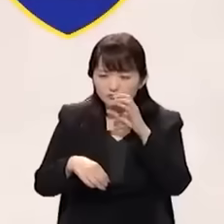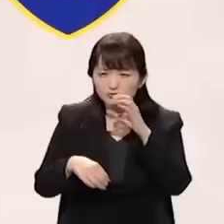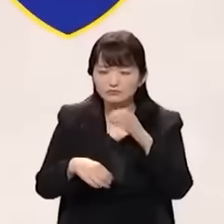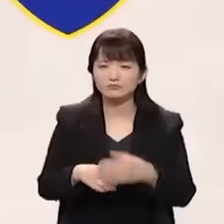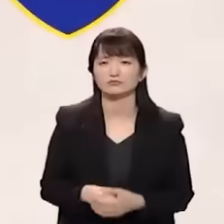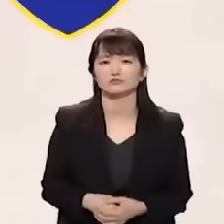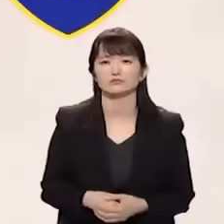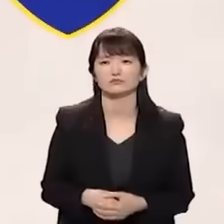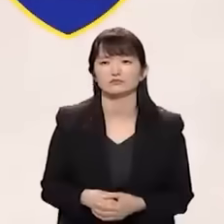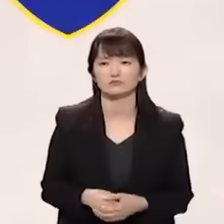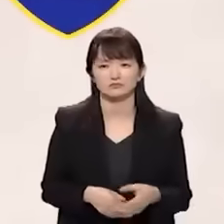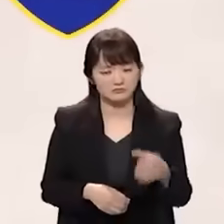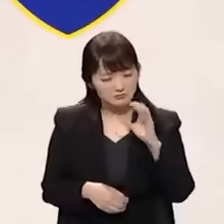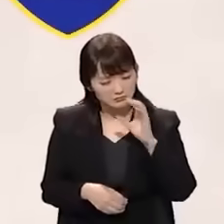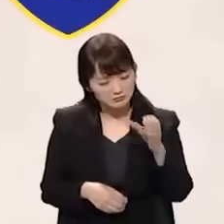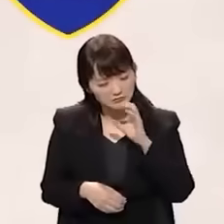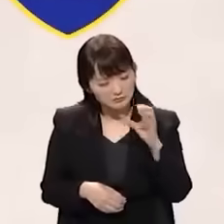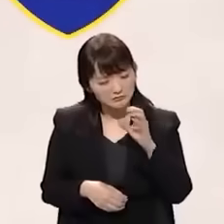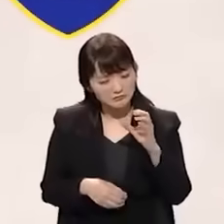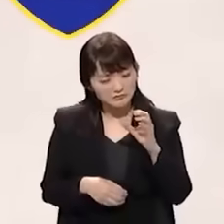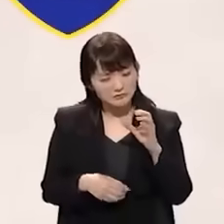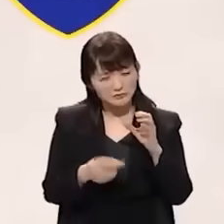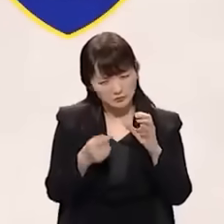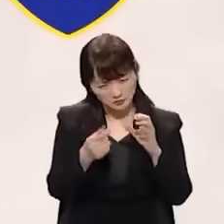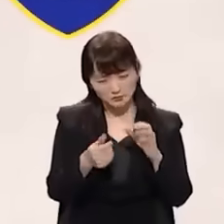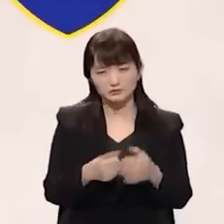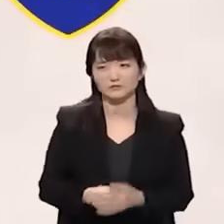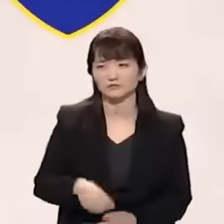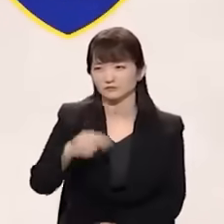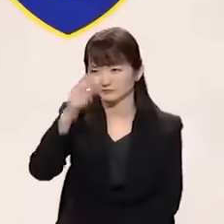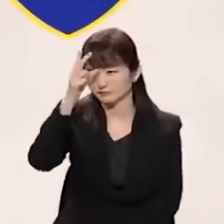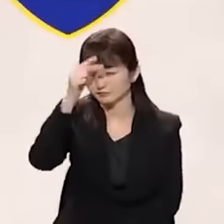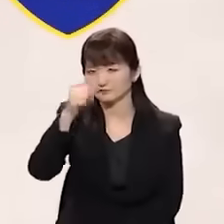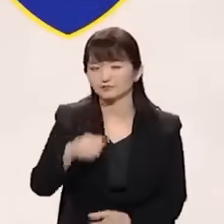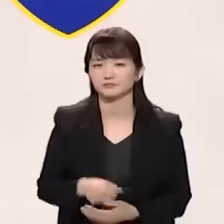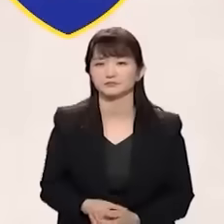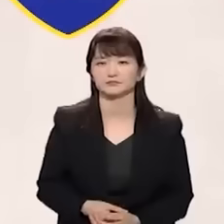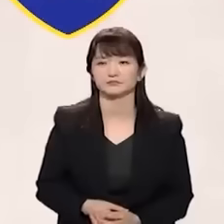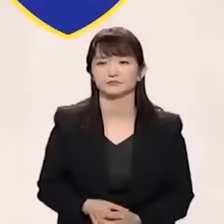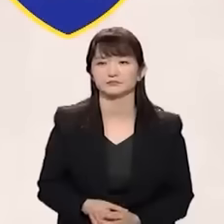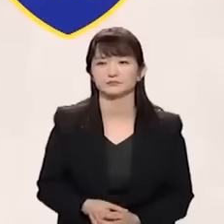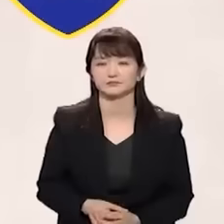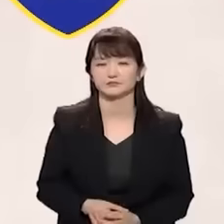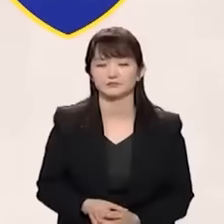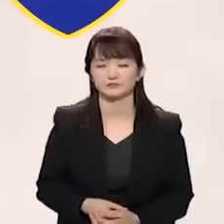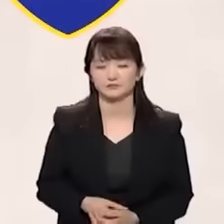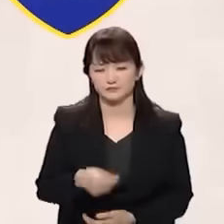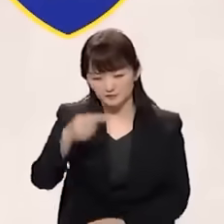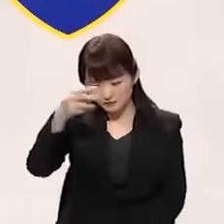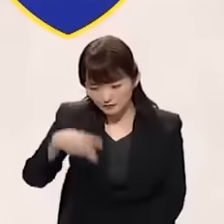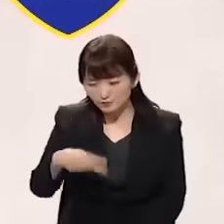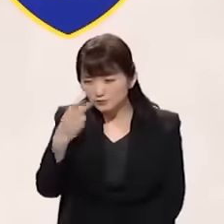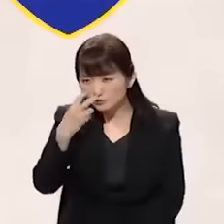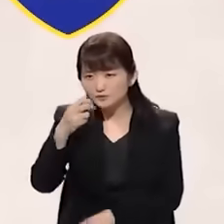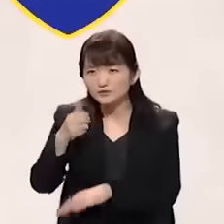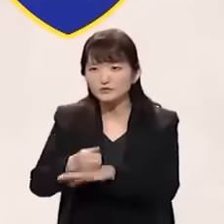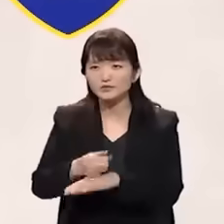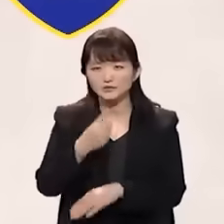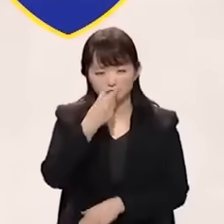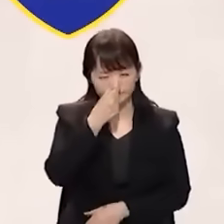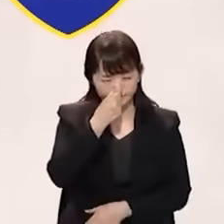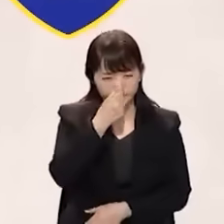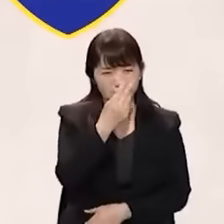마신 거 같다라고 계속 주장을 하고 있고요 경찰이 지금 여러 번 크로스에서 체크를 해 보니까 최소 소주 세 명